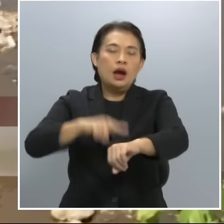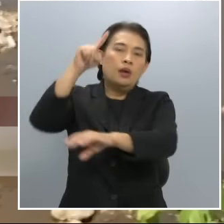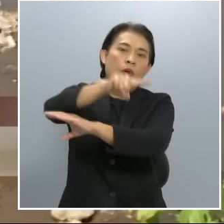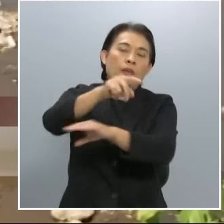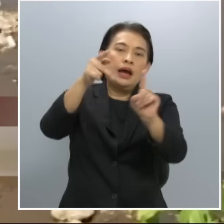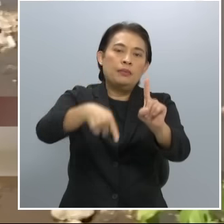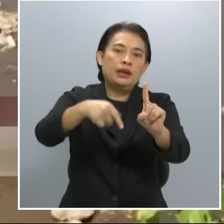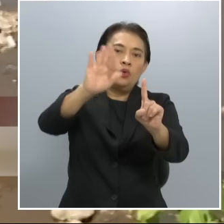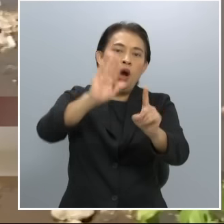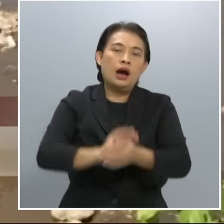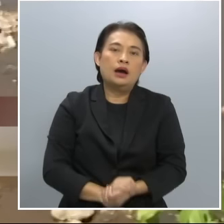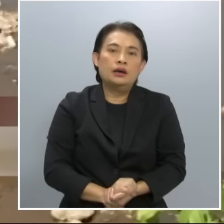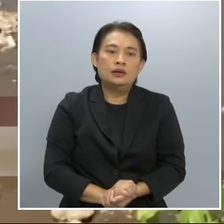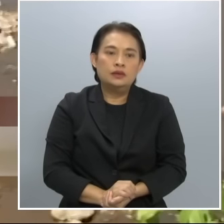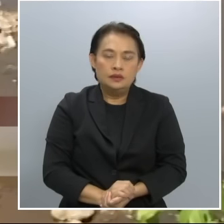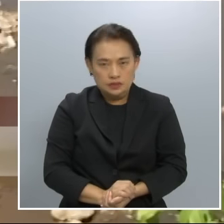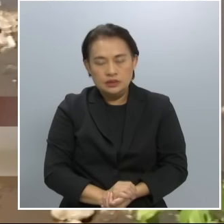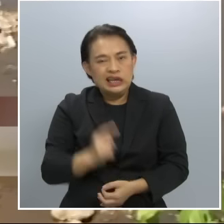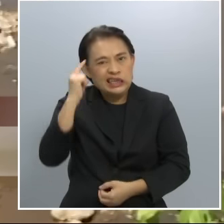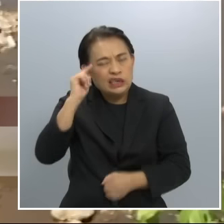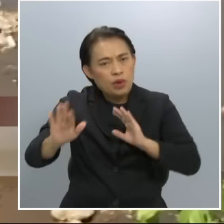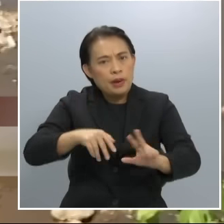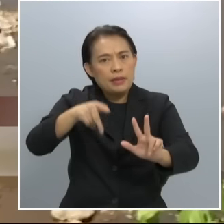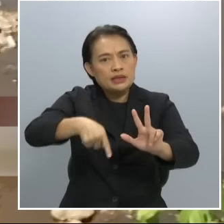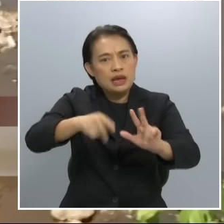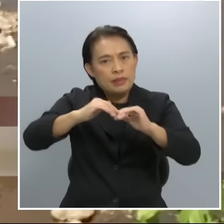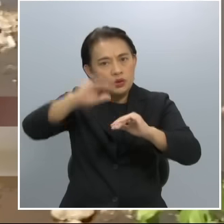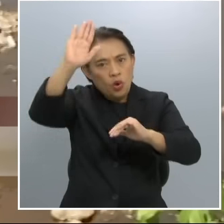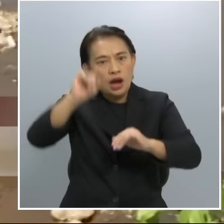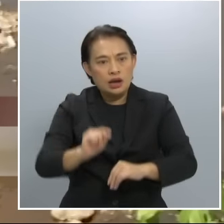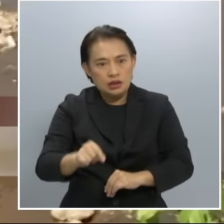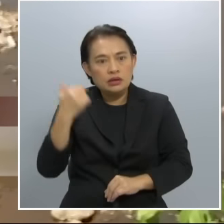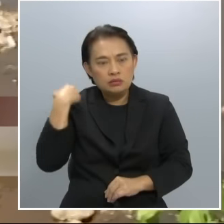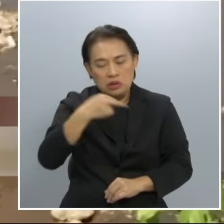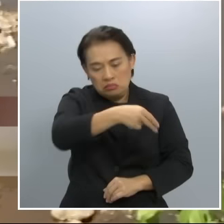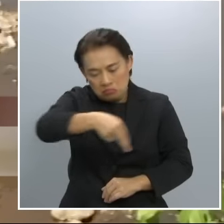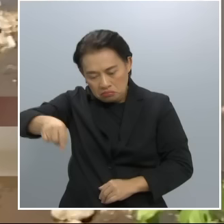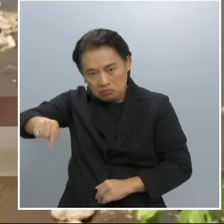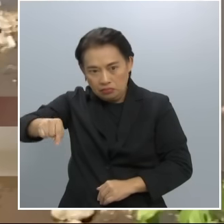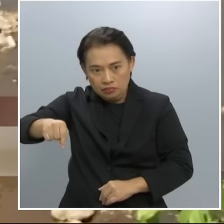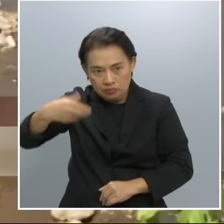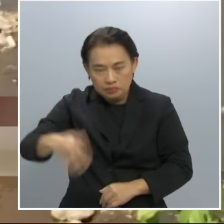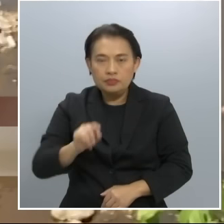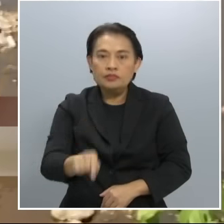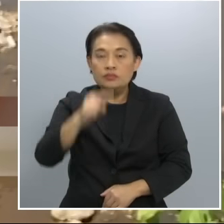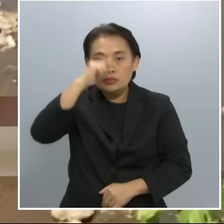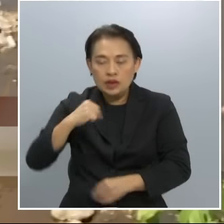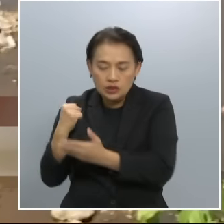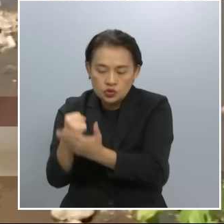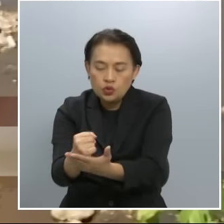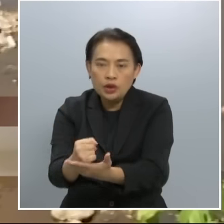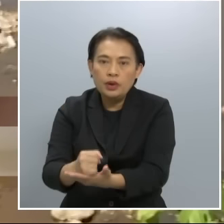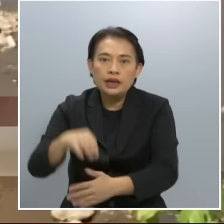ว่าและล่าสุดน่าจะมากกว่า 3,000 คนอย่างที่บอกไปทางการไทยจัดพื้นที่ปลอดภัยชั่วคราวไว้